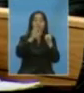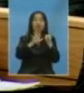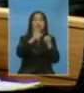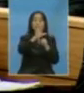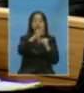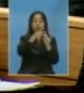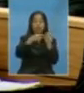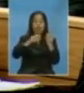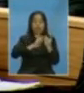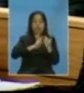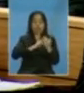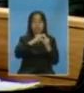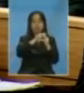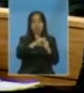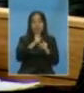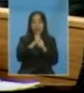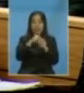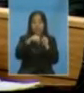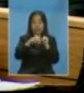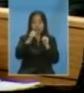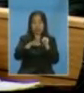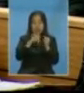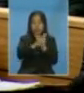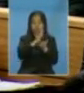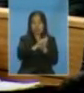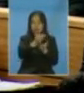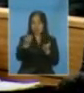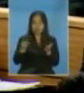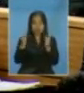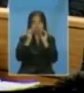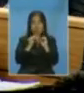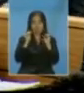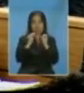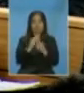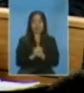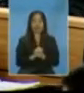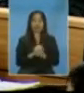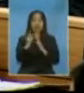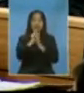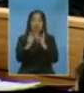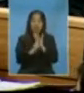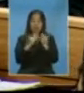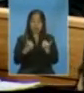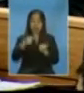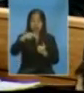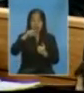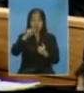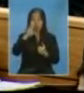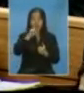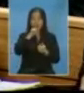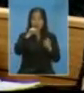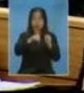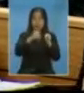เขียนเอาเองนะครับไม่ได้อ่านตามมาตรา15ที่ปรากฏในกฎหมายฉบับนี้กฎหมายฉบับนี้บอกเวลาอนุมัติโครงการ